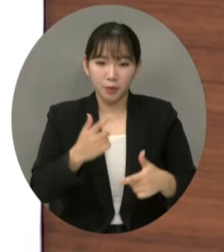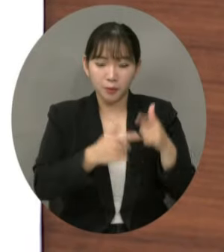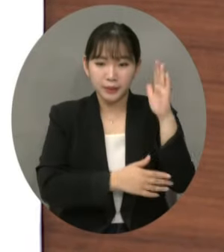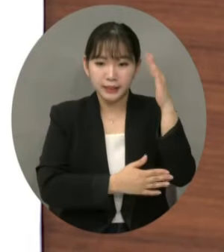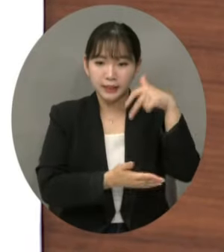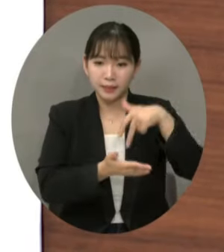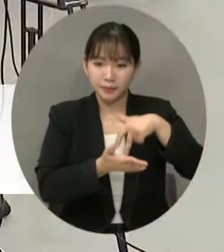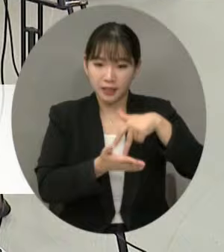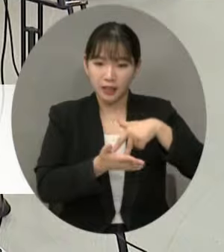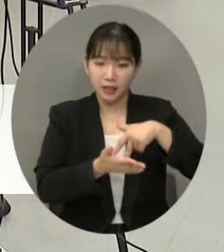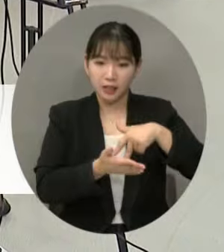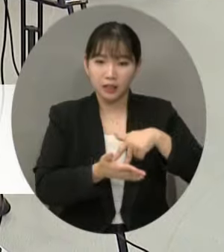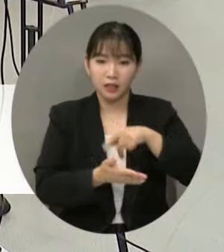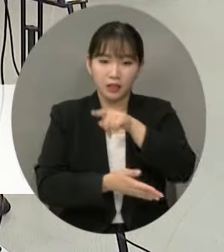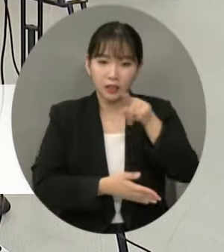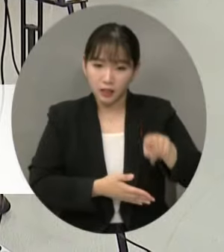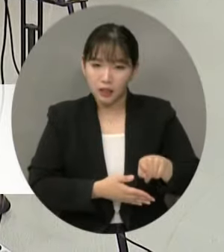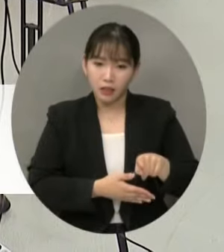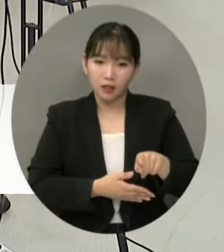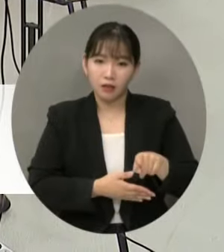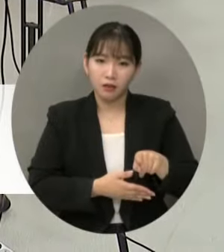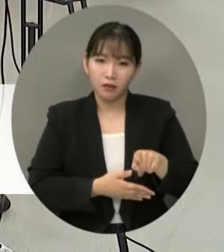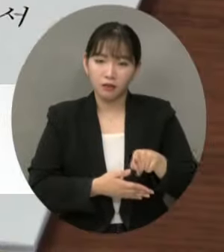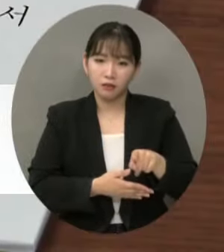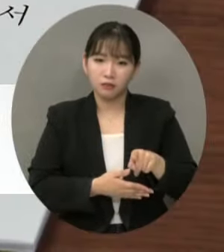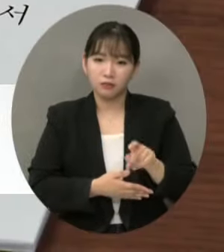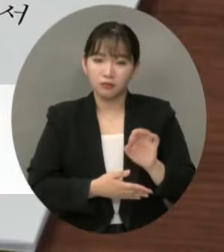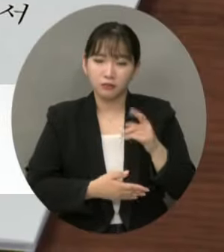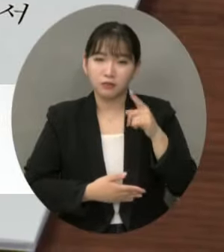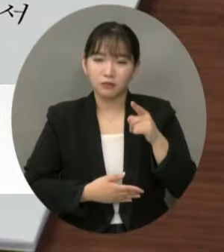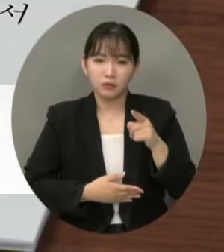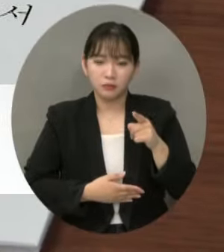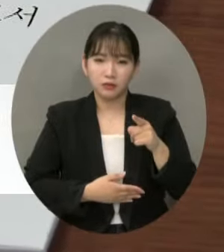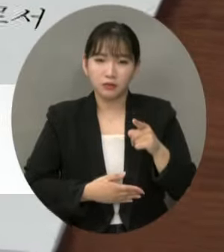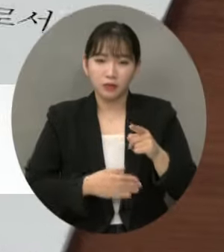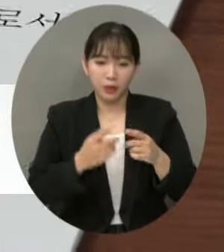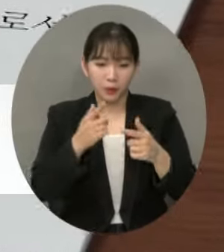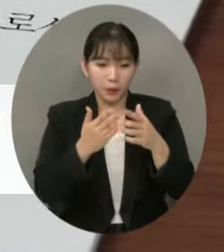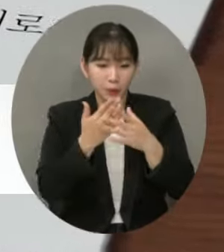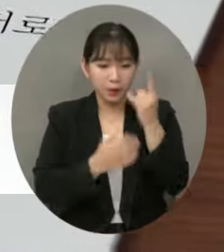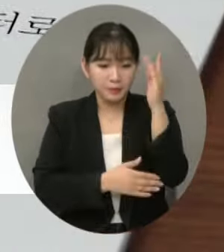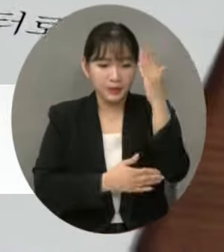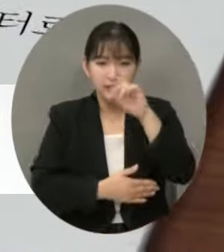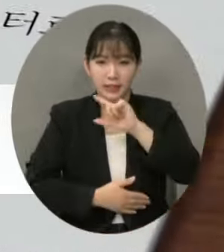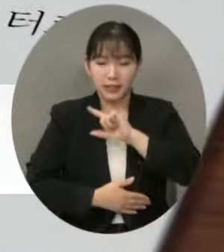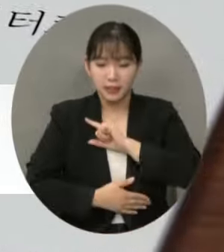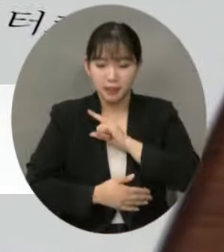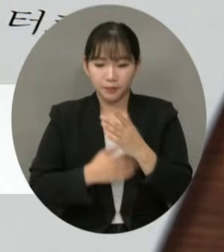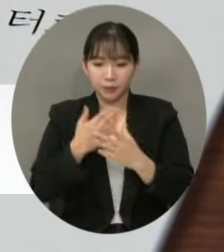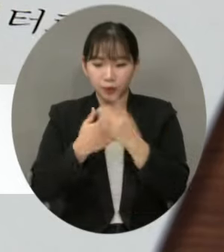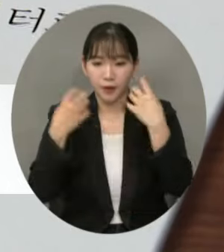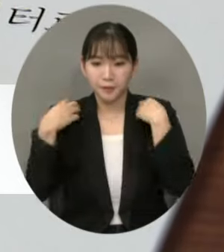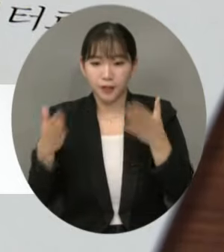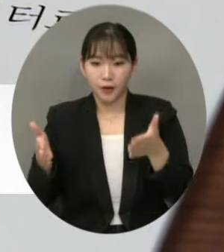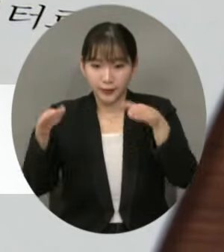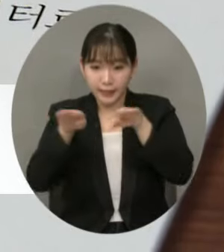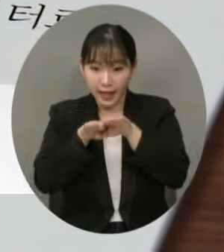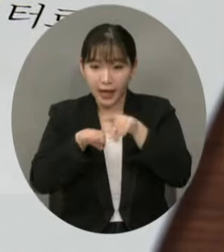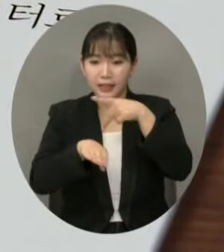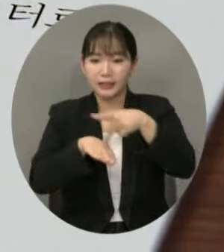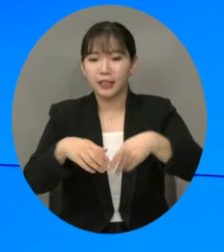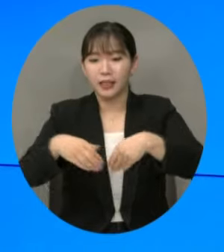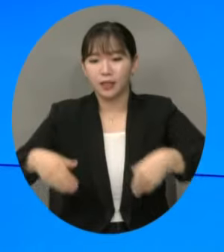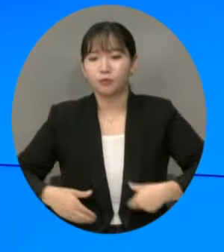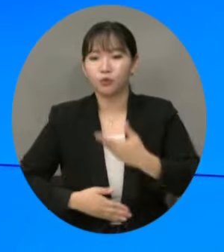목포시의 입장문도 이런 차원에서 제기된 것으로 우선 통합시의 명칭과 통합청사를 신안군에 대폭 양보한